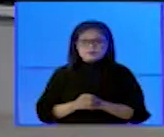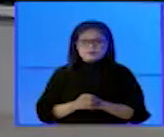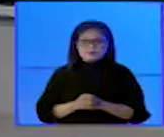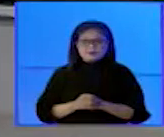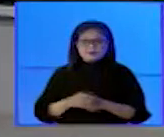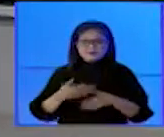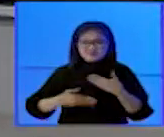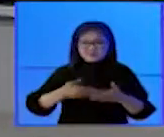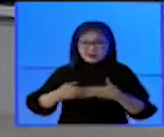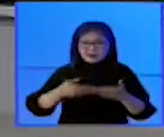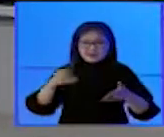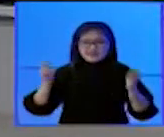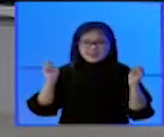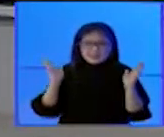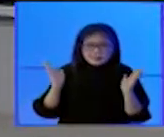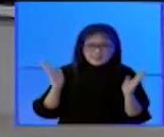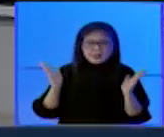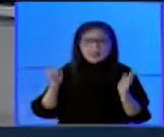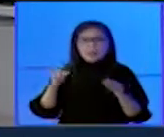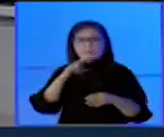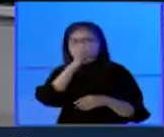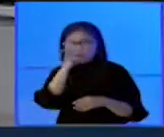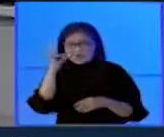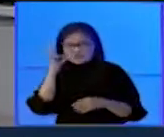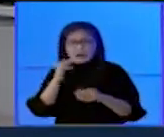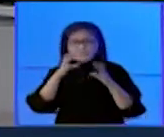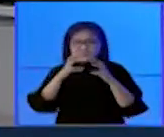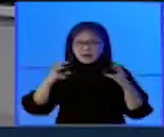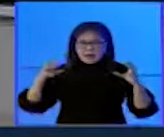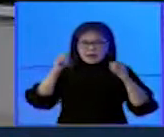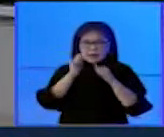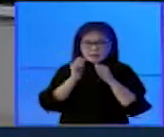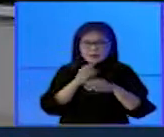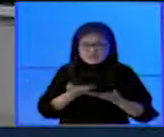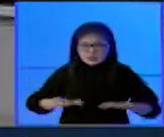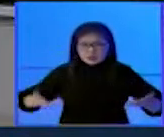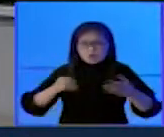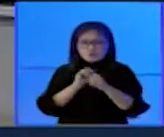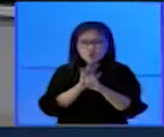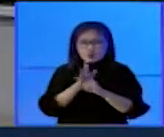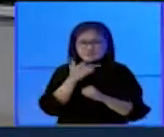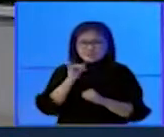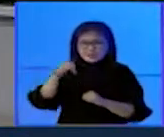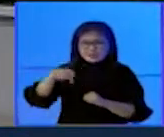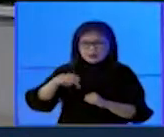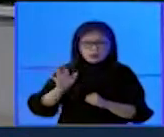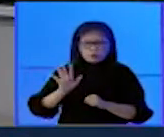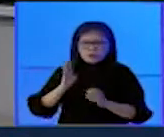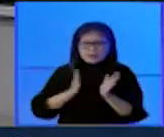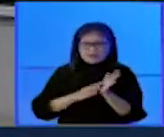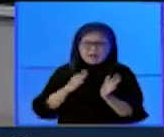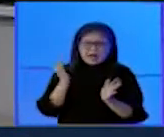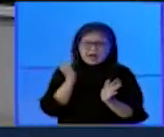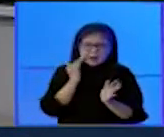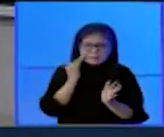Ya pemirsa, menjalani ibadah puasa dan merayakan lebaran saat pandemi COVID-19 seperti sekarang tentu bukan perkara yang mudah. Seperti kisah